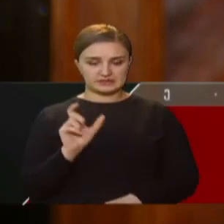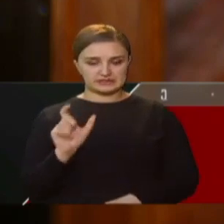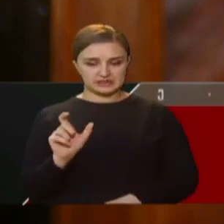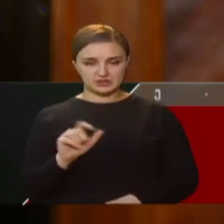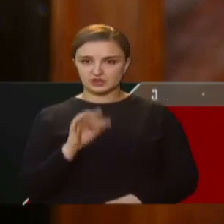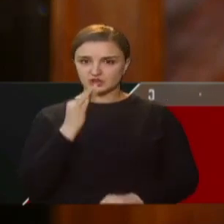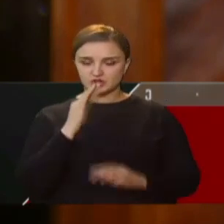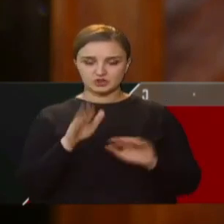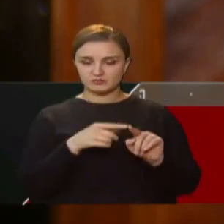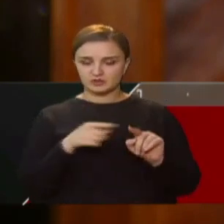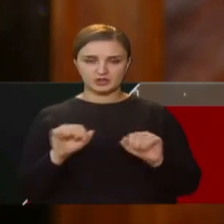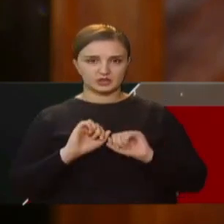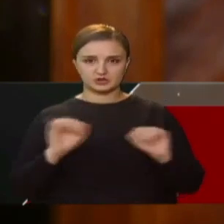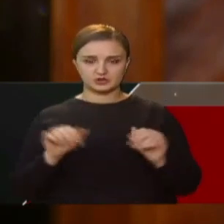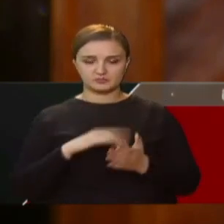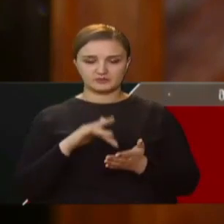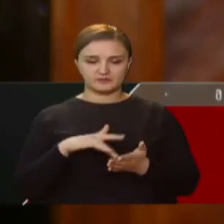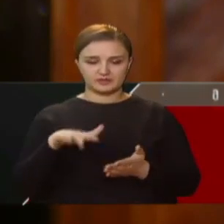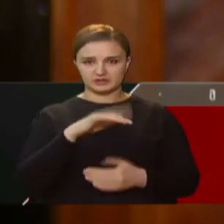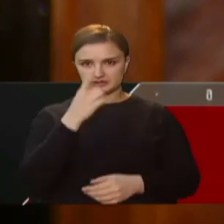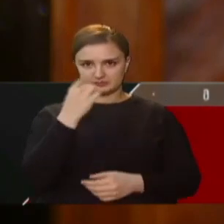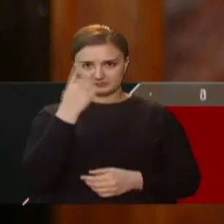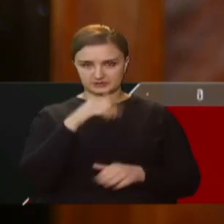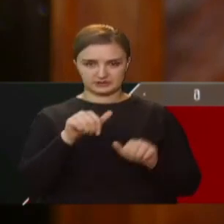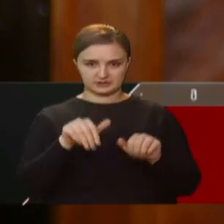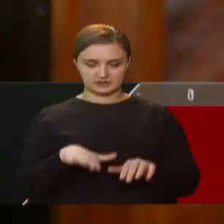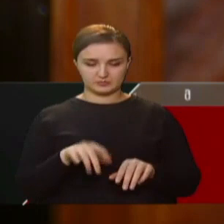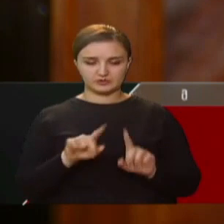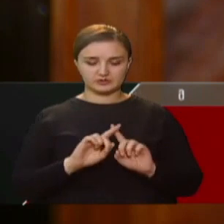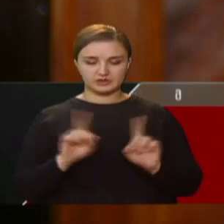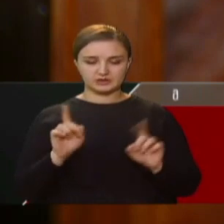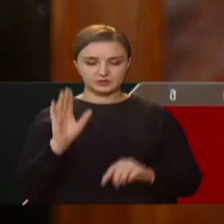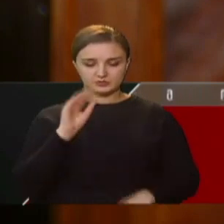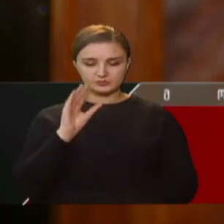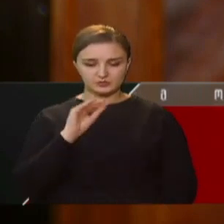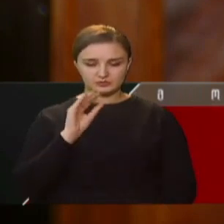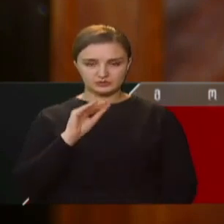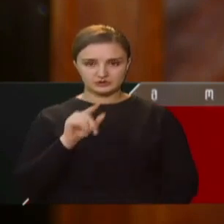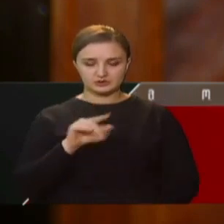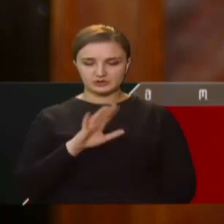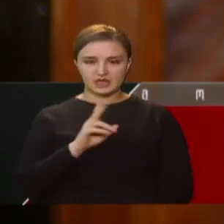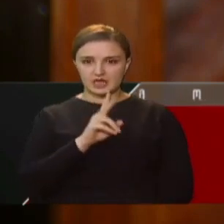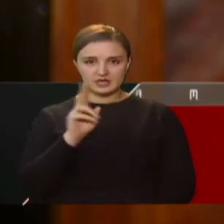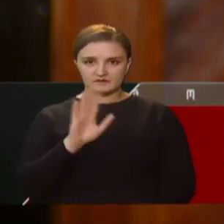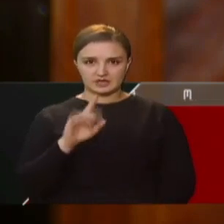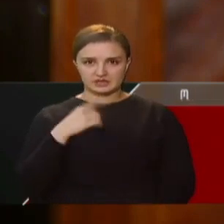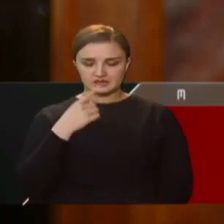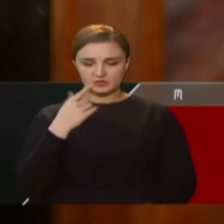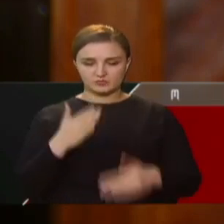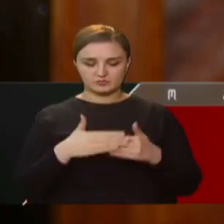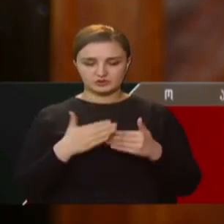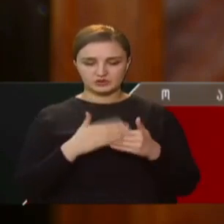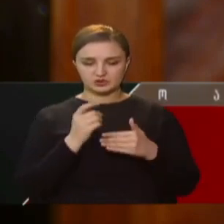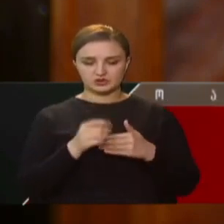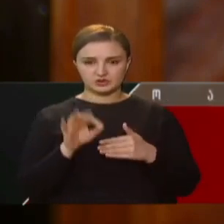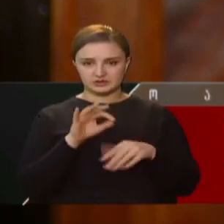შემდეგ არ შეიძლება გადიოდეს ქვეყნის ბედი. Მით უმეტეს, როდესაც არავინ საუბრობს საჯარო